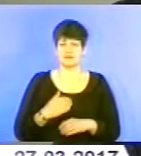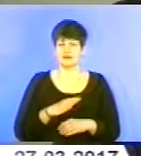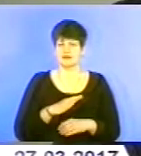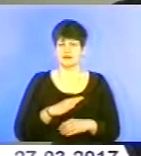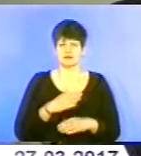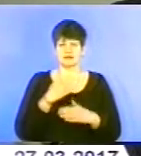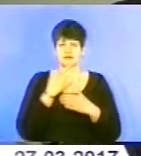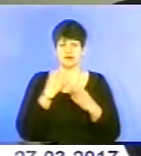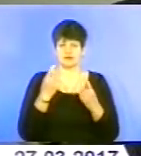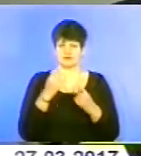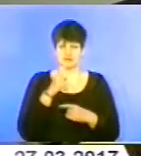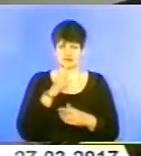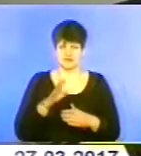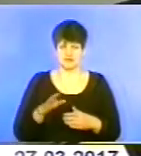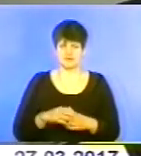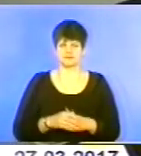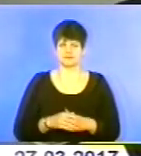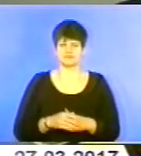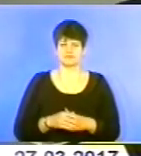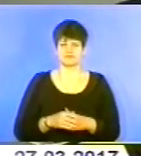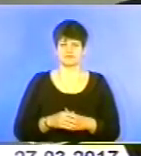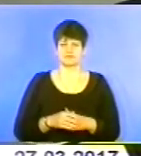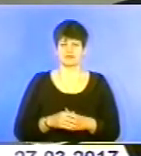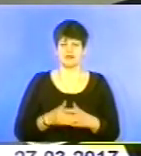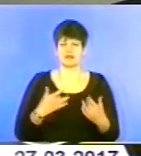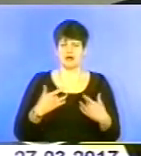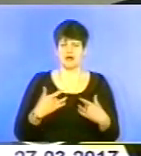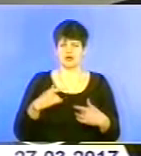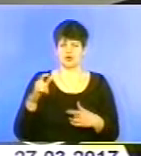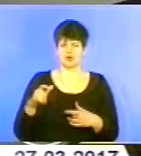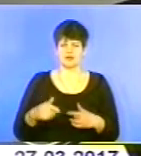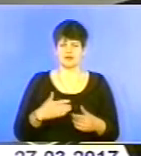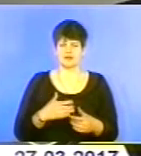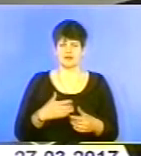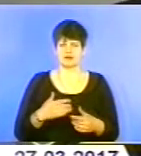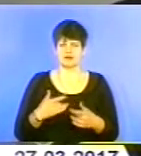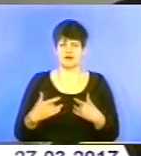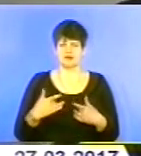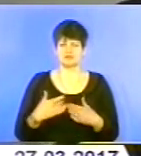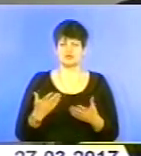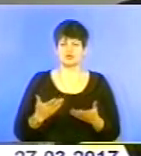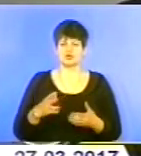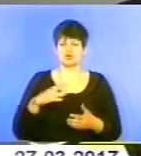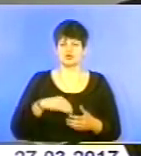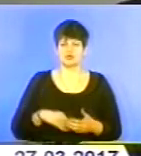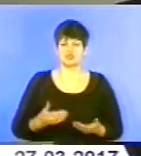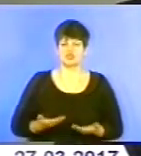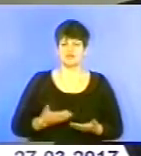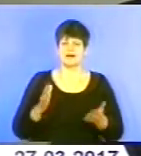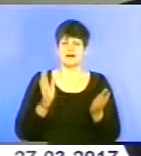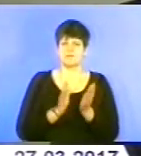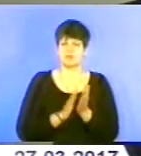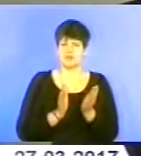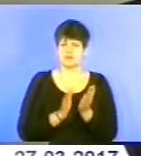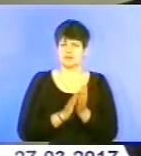Ми не маємо високих зарплат, але актор театру це душа, яка живе аплодисментами. Тобто ми не